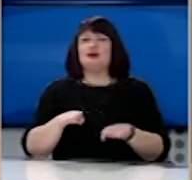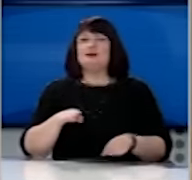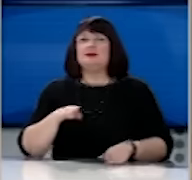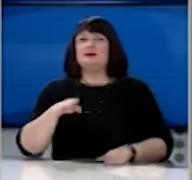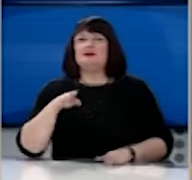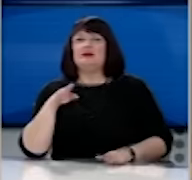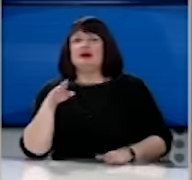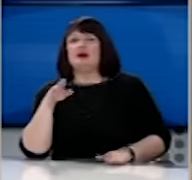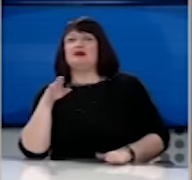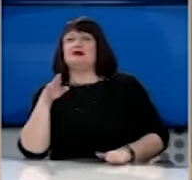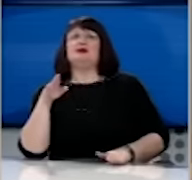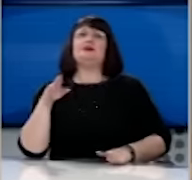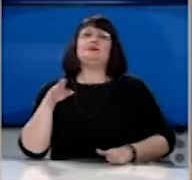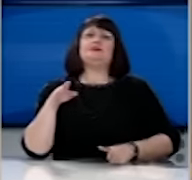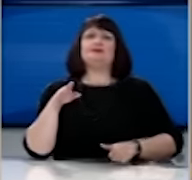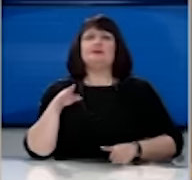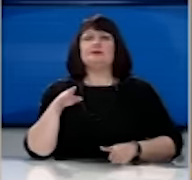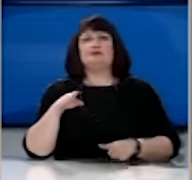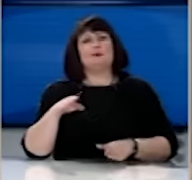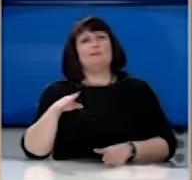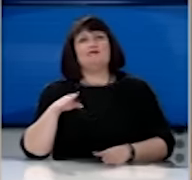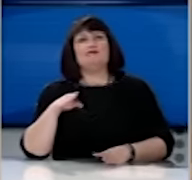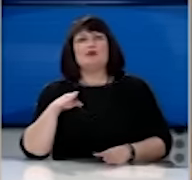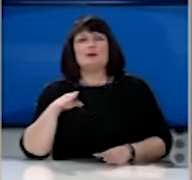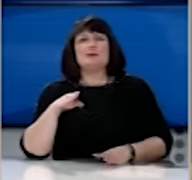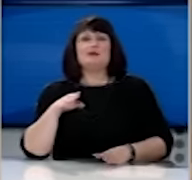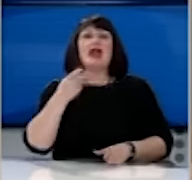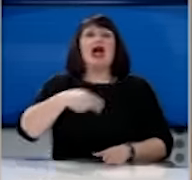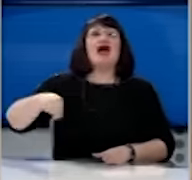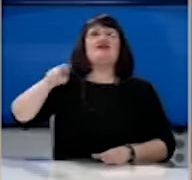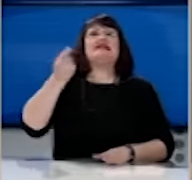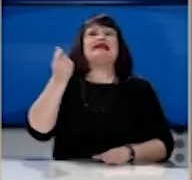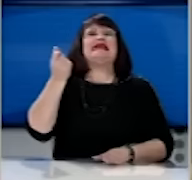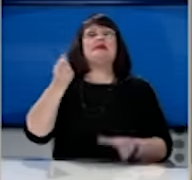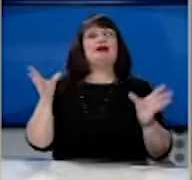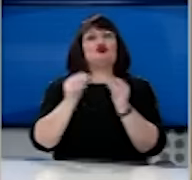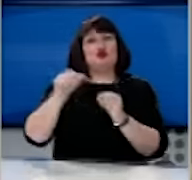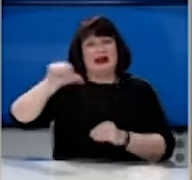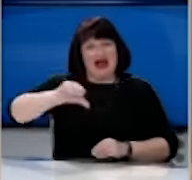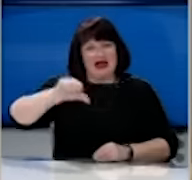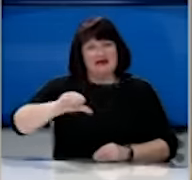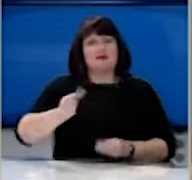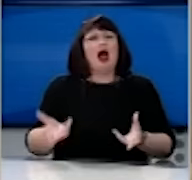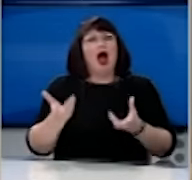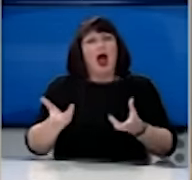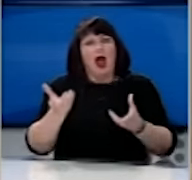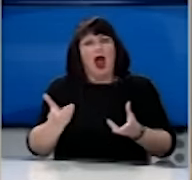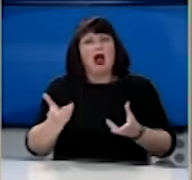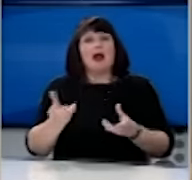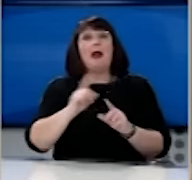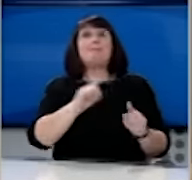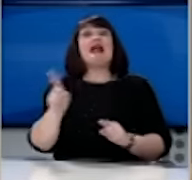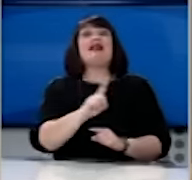κατέληξε σε περικοπές που θα οδηγήσουν σε αύξηση των τιμών στα καύσιμα, στη θέρμανση, στις